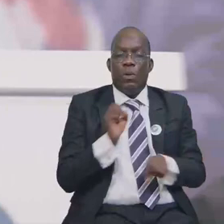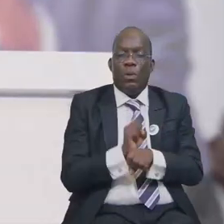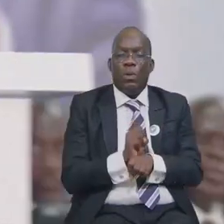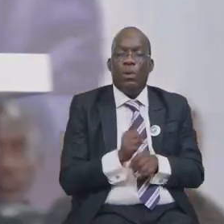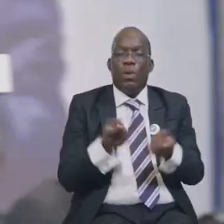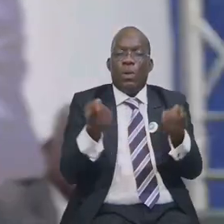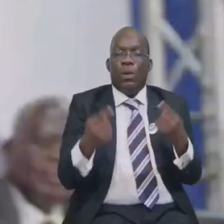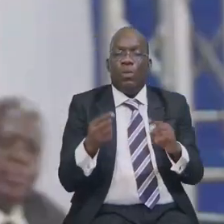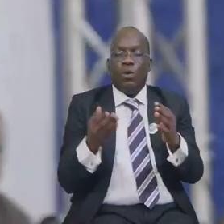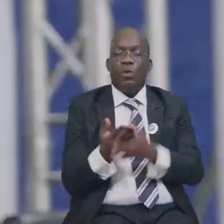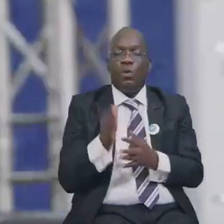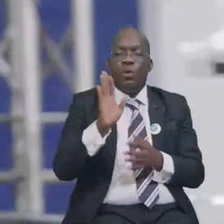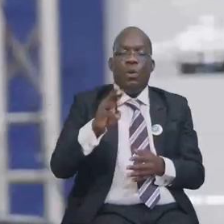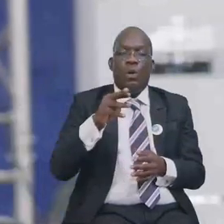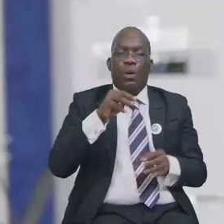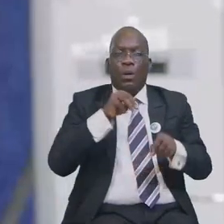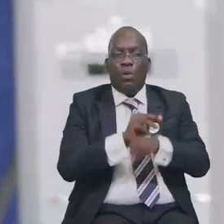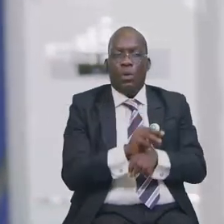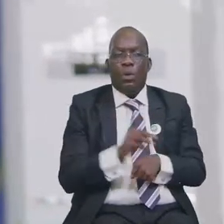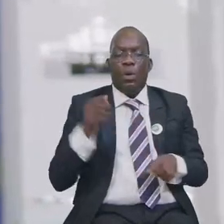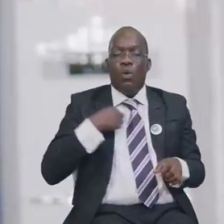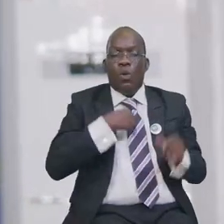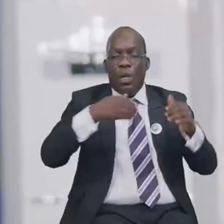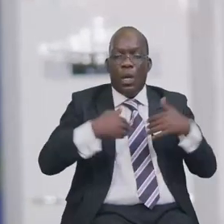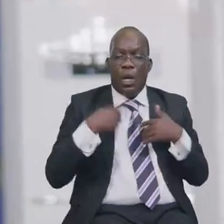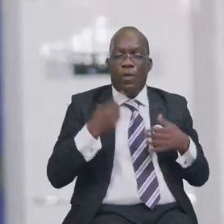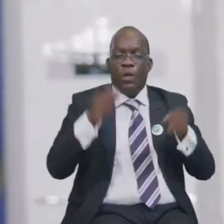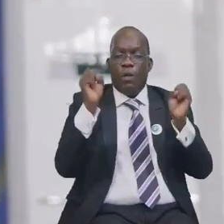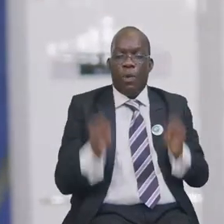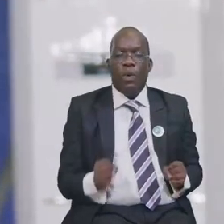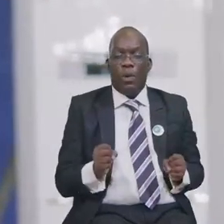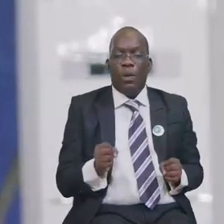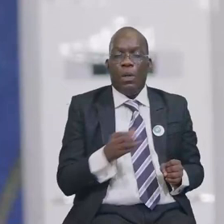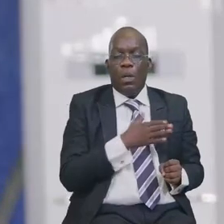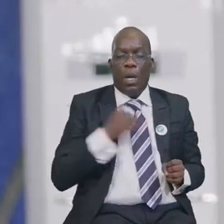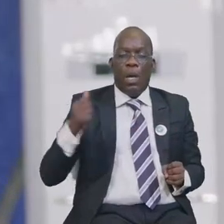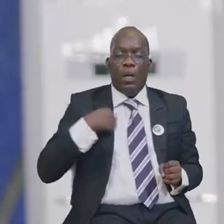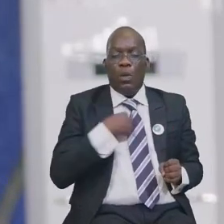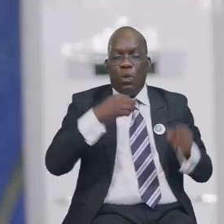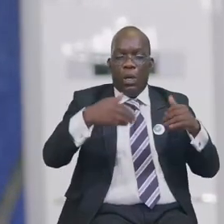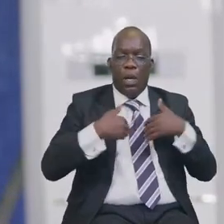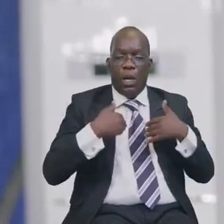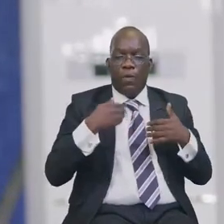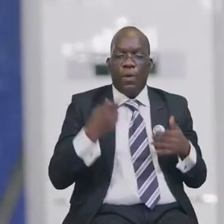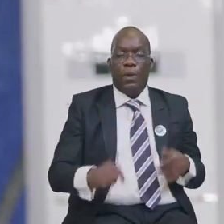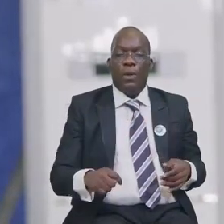venant à travers ton ministère, nous avons la puissance et nous avons